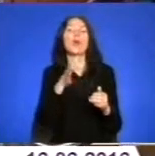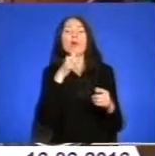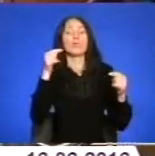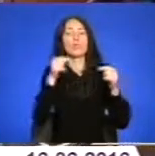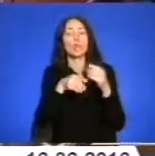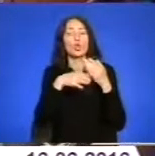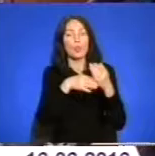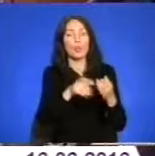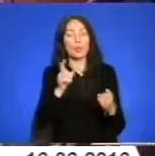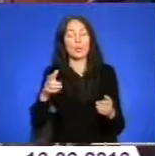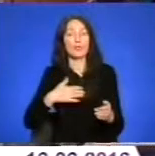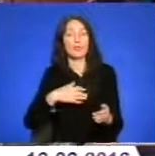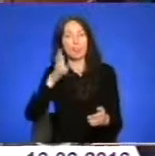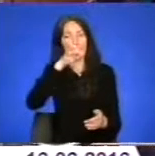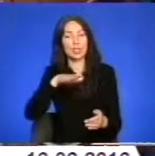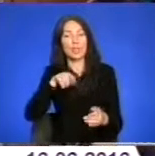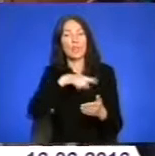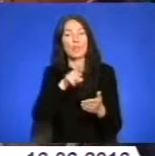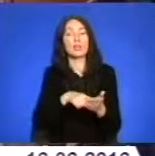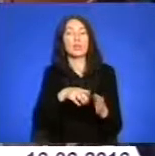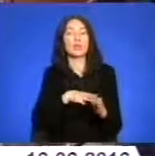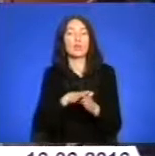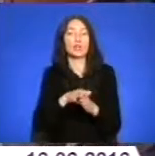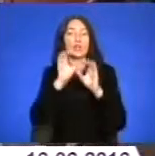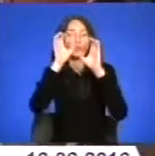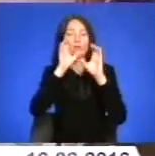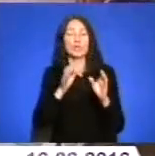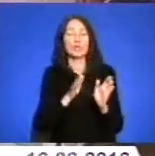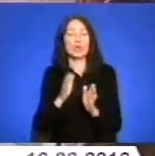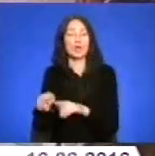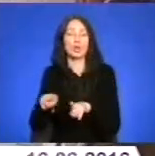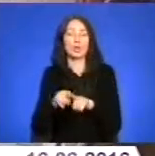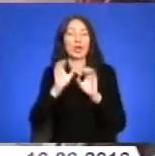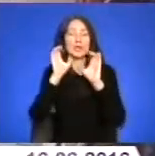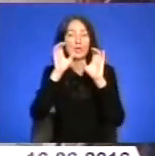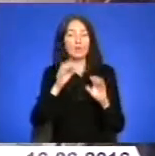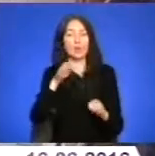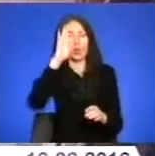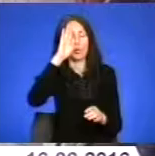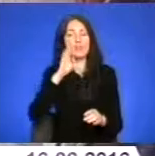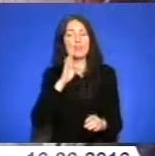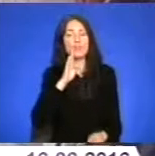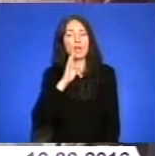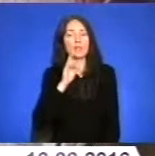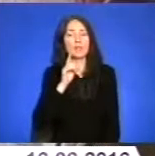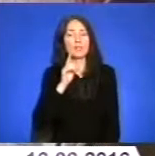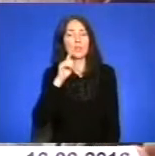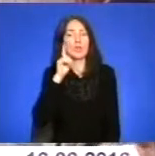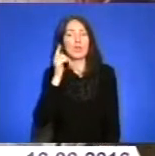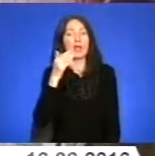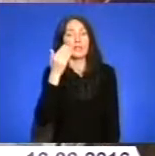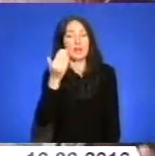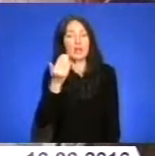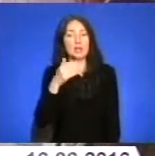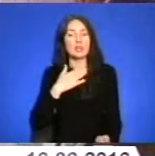держави в питаннях дотримання конституційного ладу і закону. Хлопці, дівчата, на вас ми